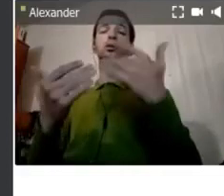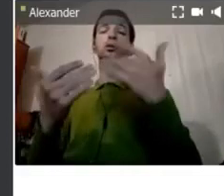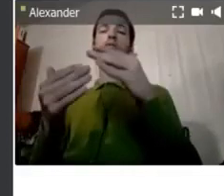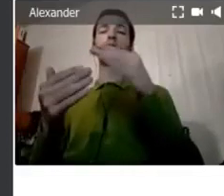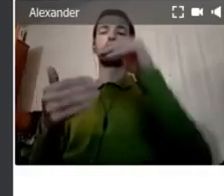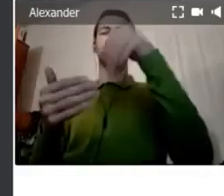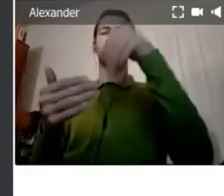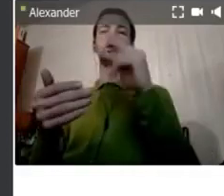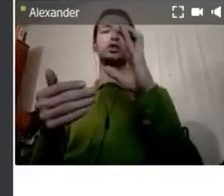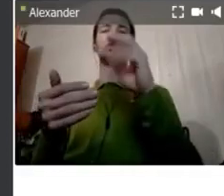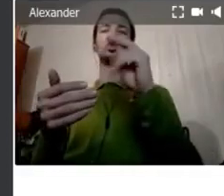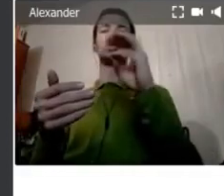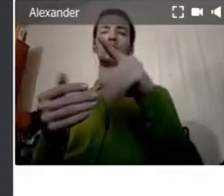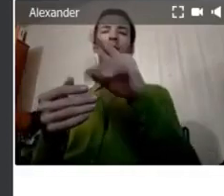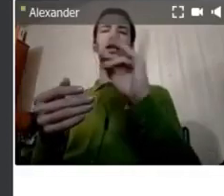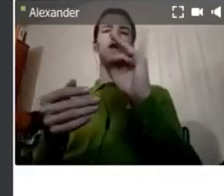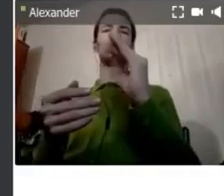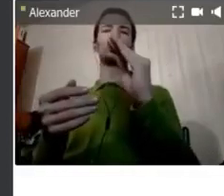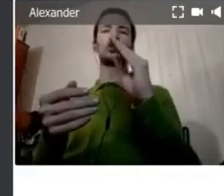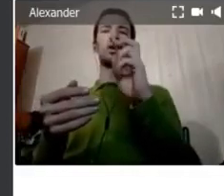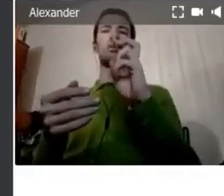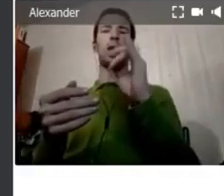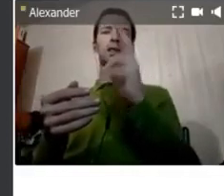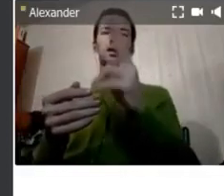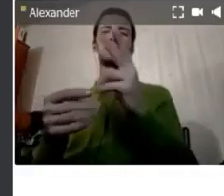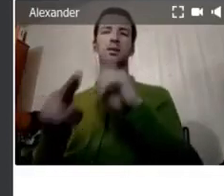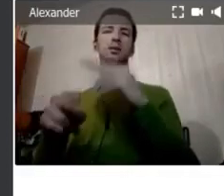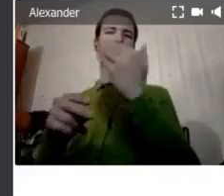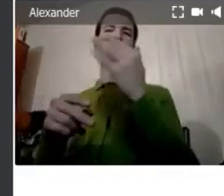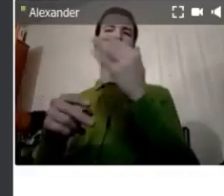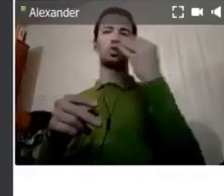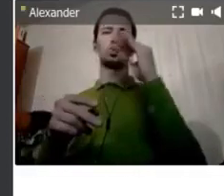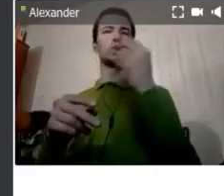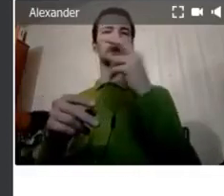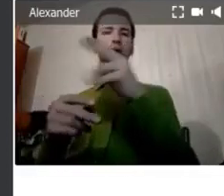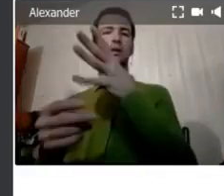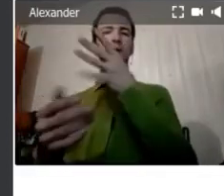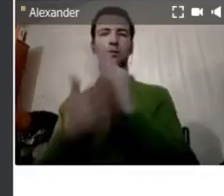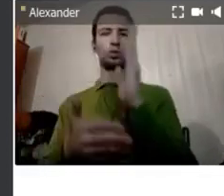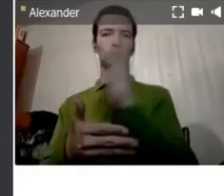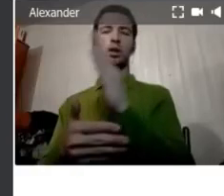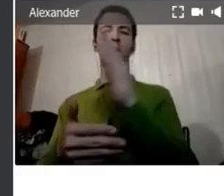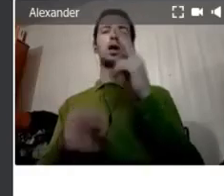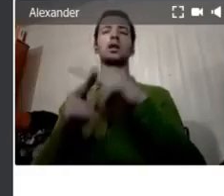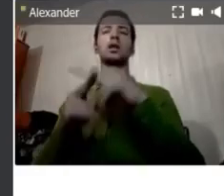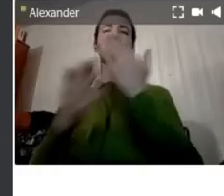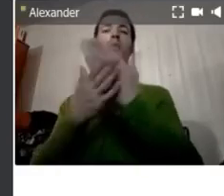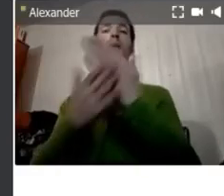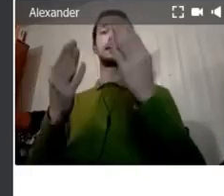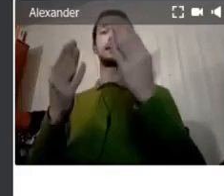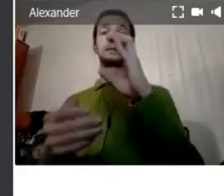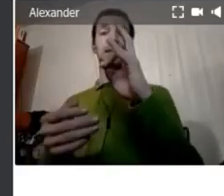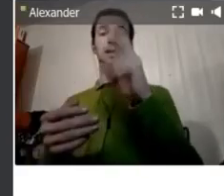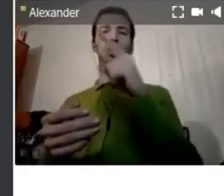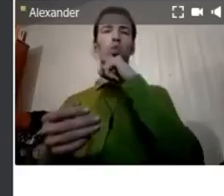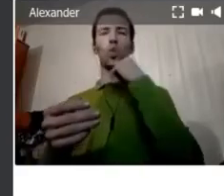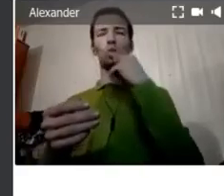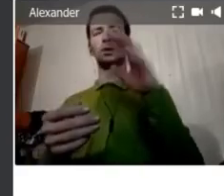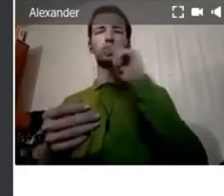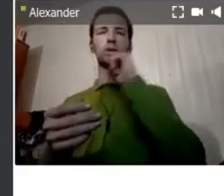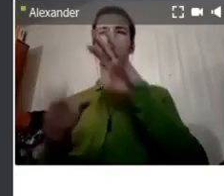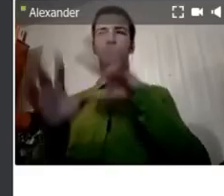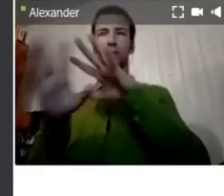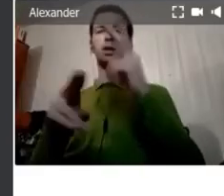на счет организации. Итак, как же заработать первое золото? Я приведу вам сегодня один из